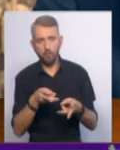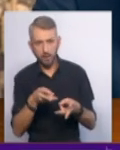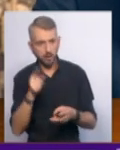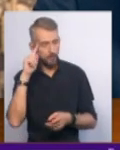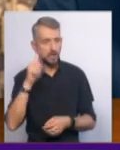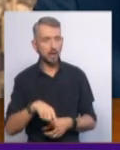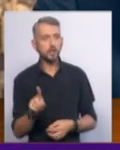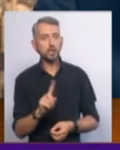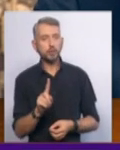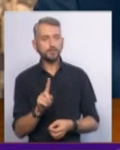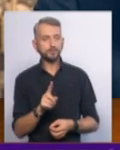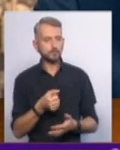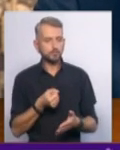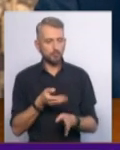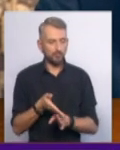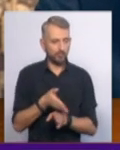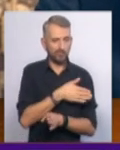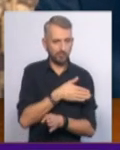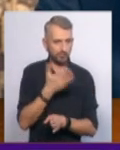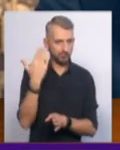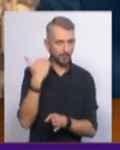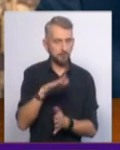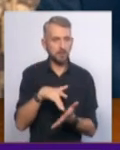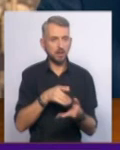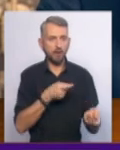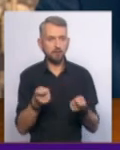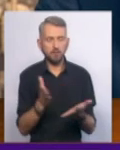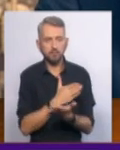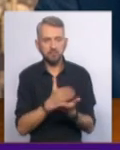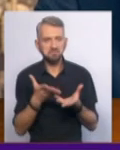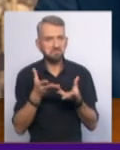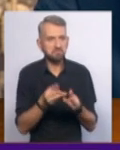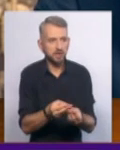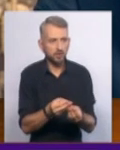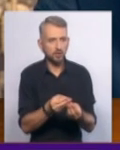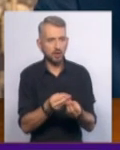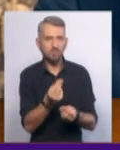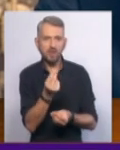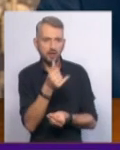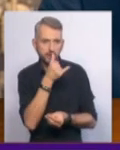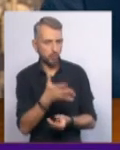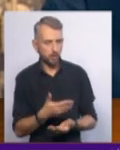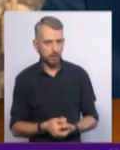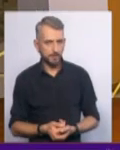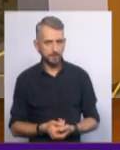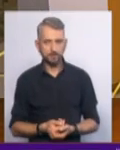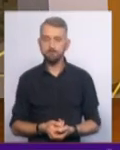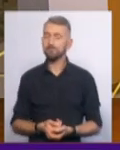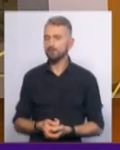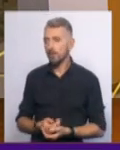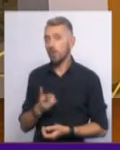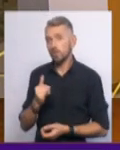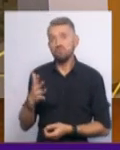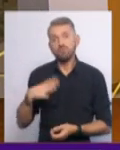що до цього часу міська влада взагалі жодним чином не могла вплинути на тарифоутворення. Угу. Так, ну